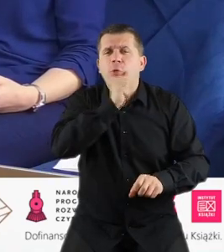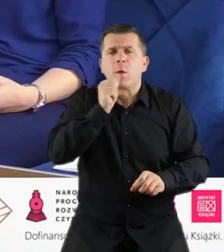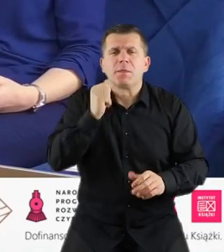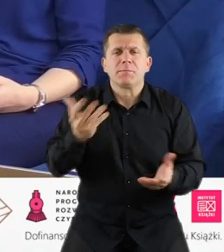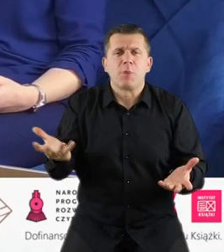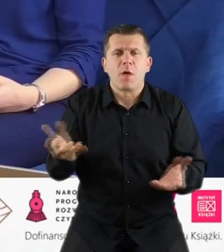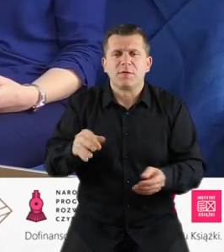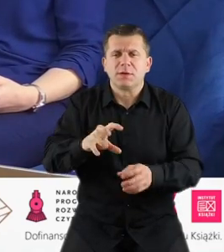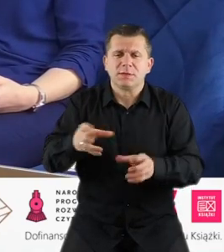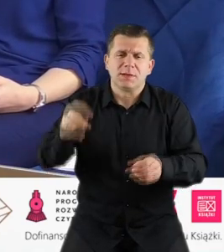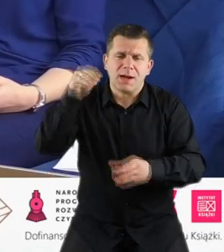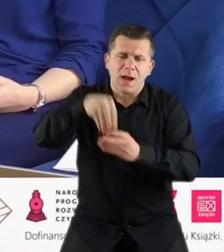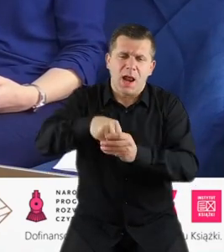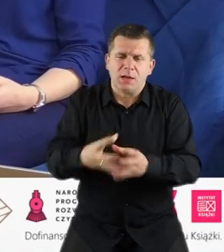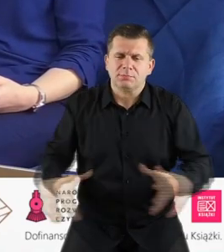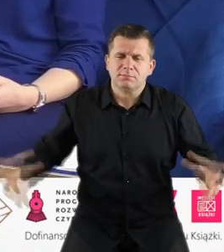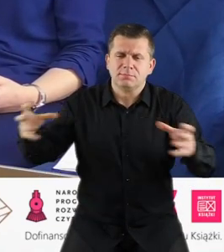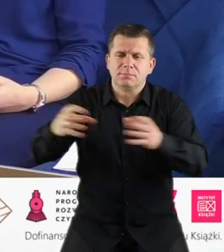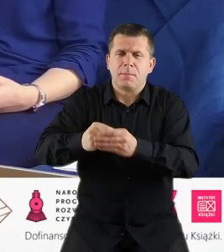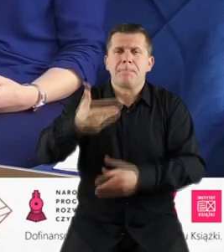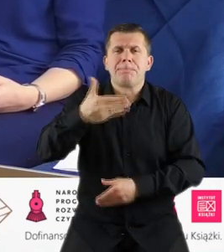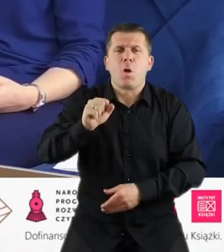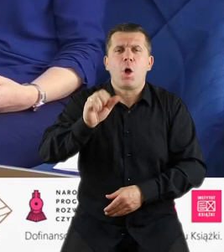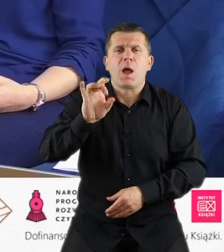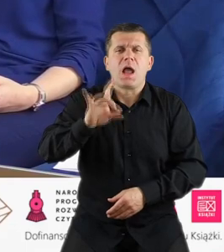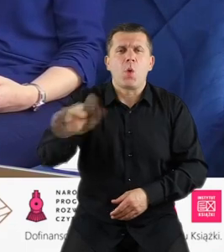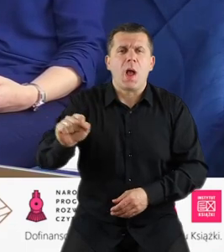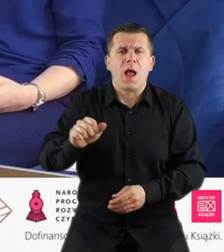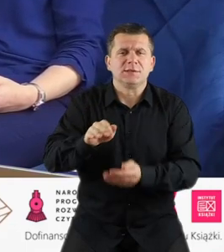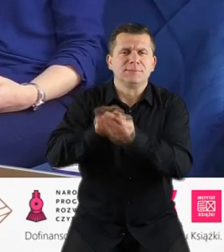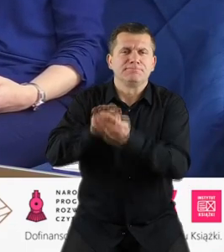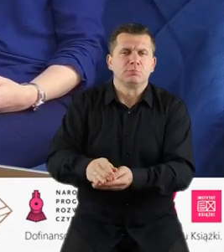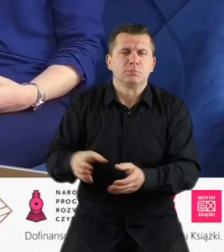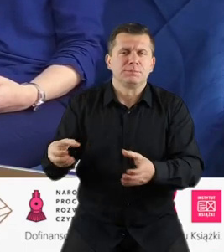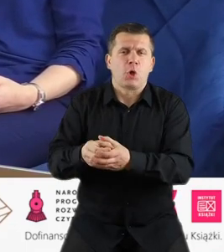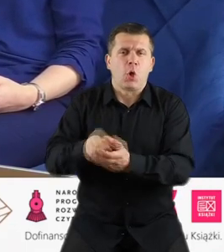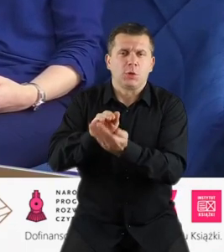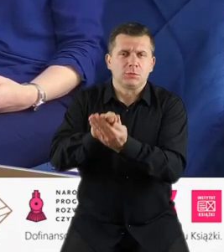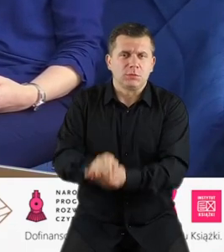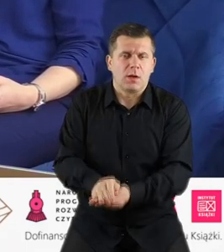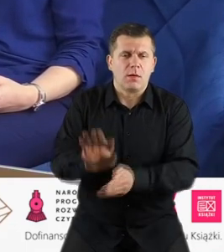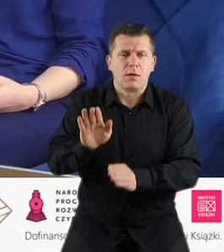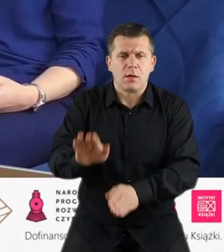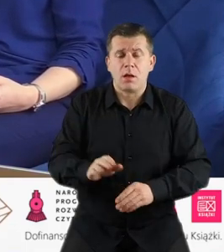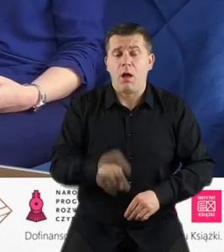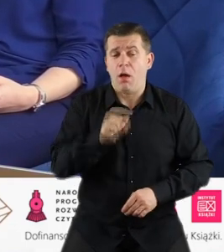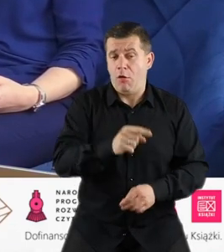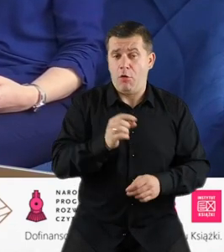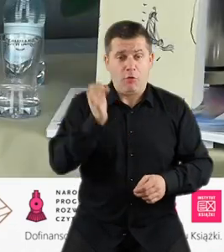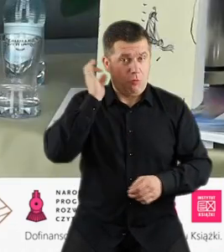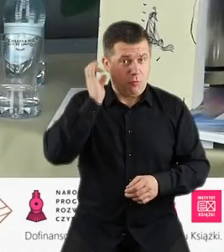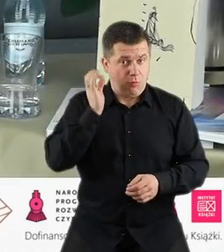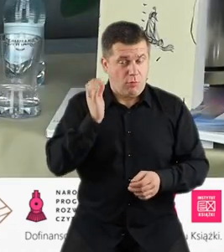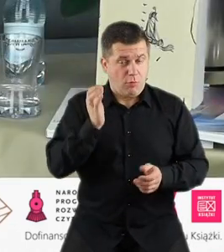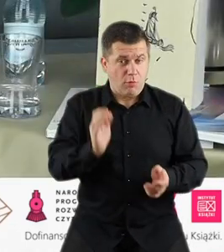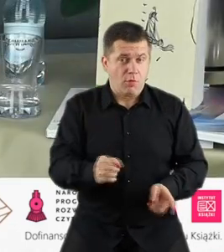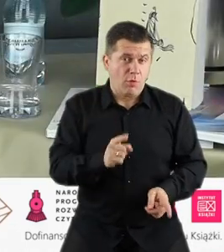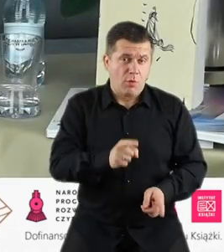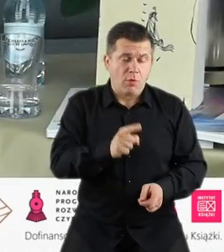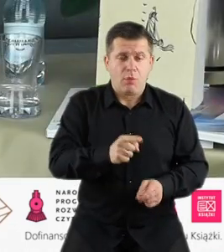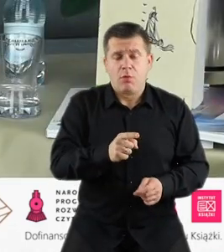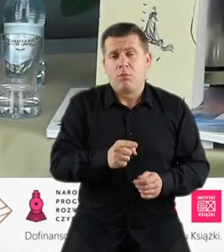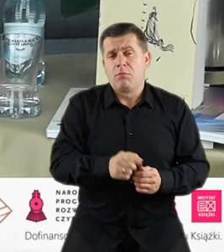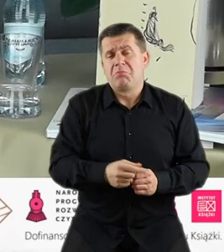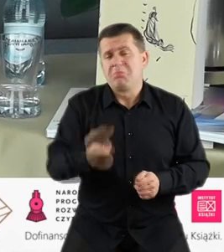anonimowych, zbiorczych mogiłach, tak? A tutaj nagle się okazuje, że te kobiety były, że właściwie no